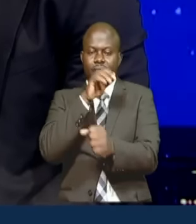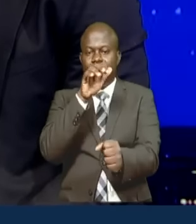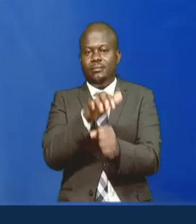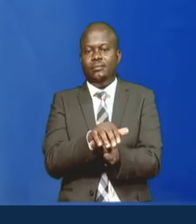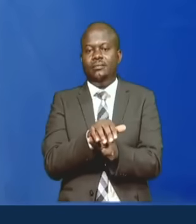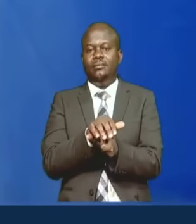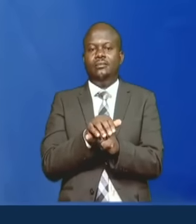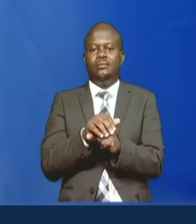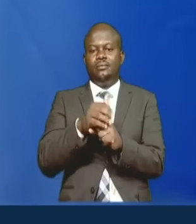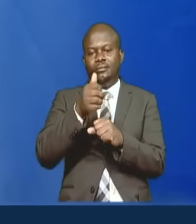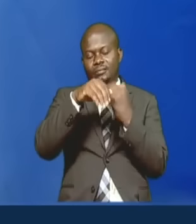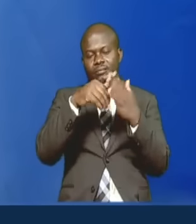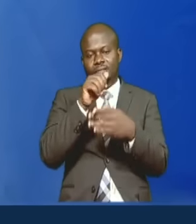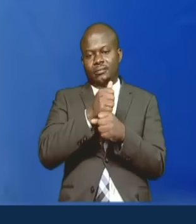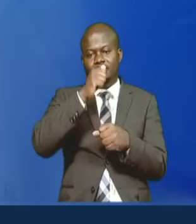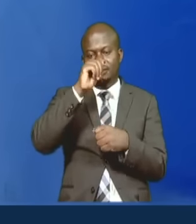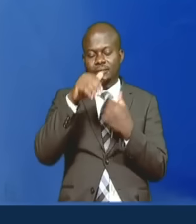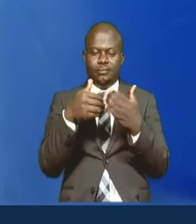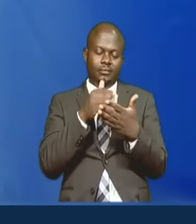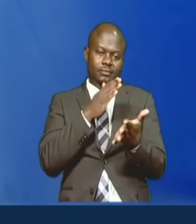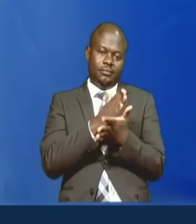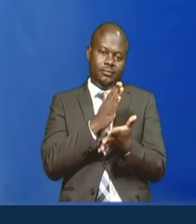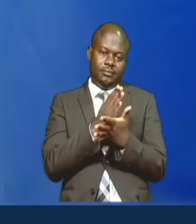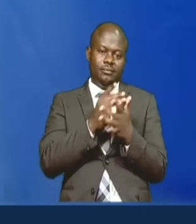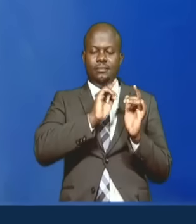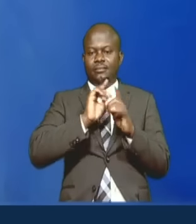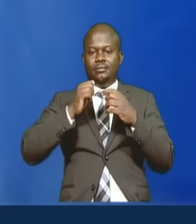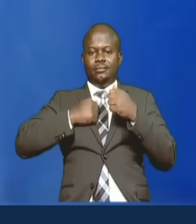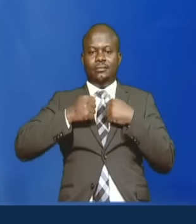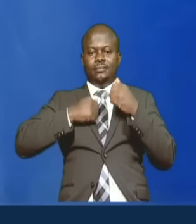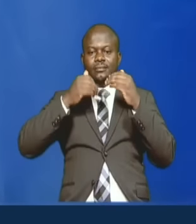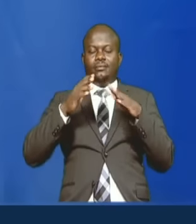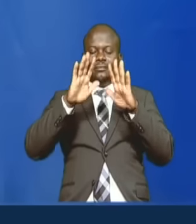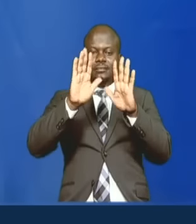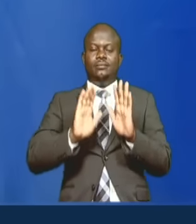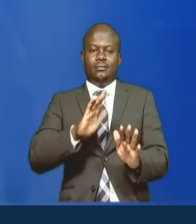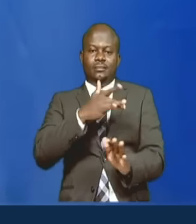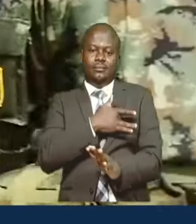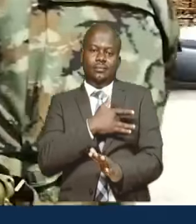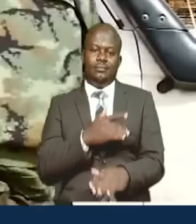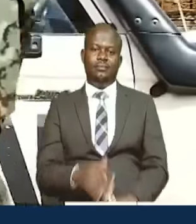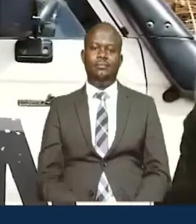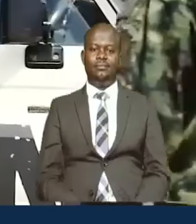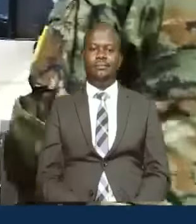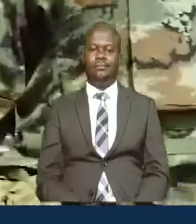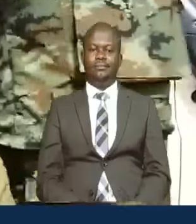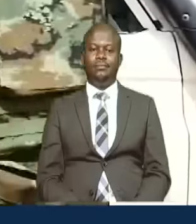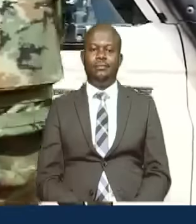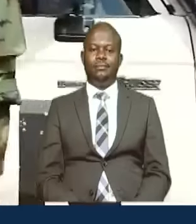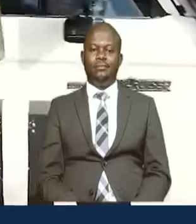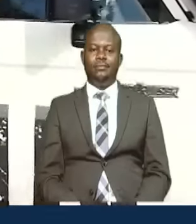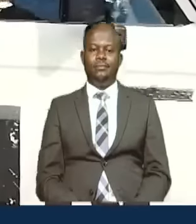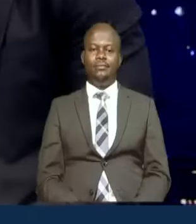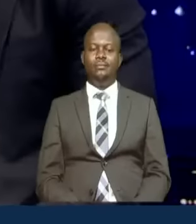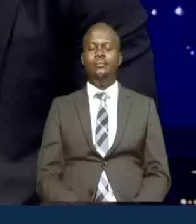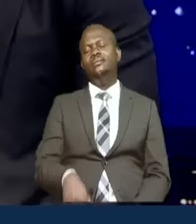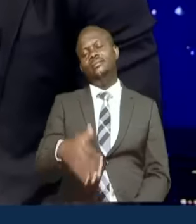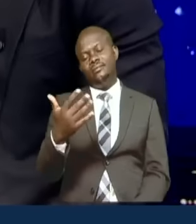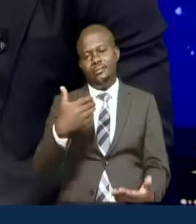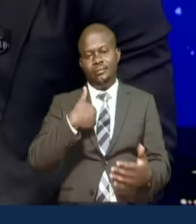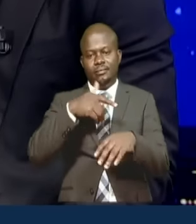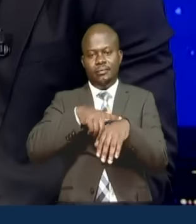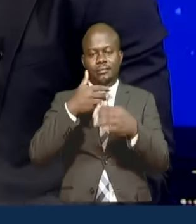ku kazi kabo ati rwose ingabo z'u Rwanda icyo kintu cyaranshimishije nibyo bote mwagize